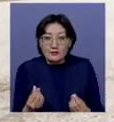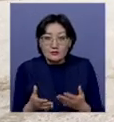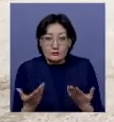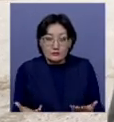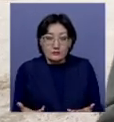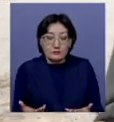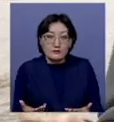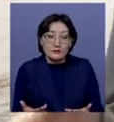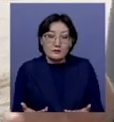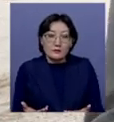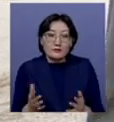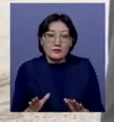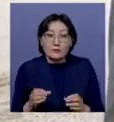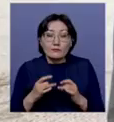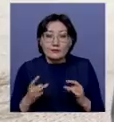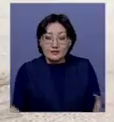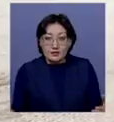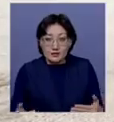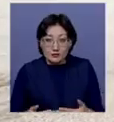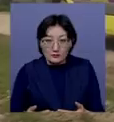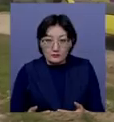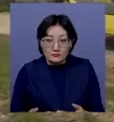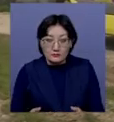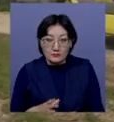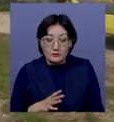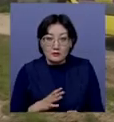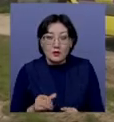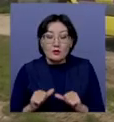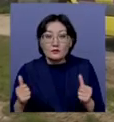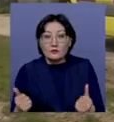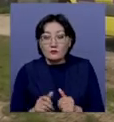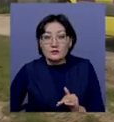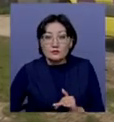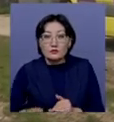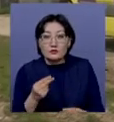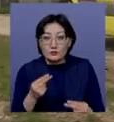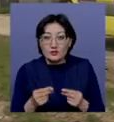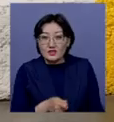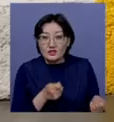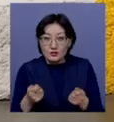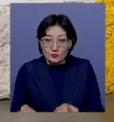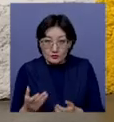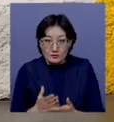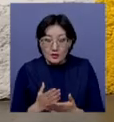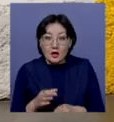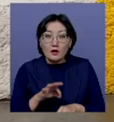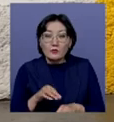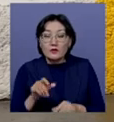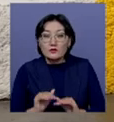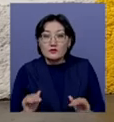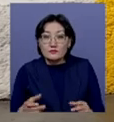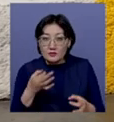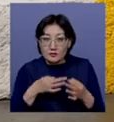қосымызға. Праздниктерді жауып қойды барлығы үстіме. Оқшауланған аумаққа азық-түлік жеткізілуде, ал ауырған бала